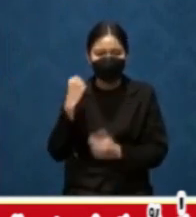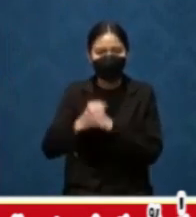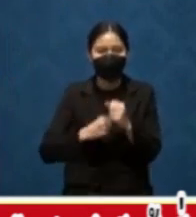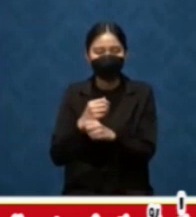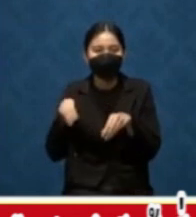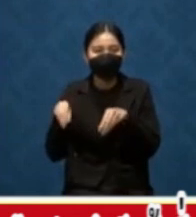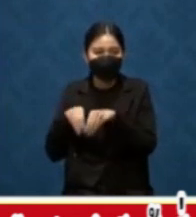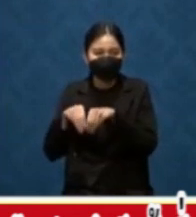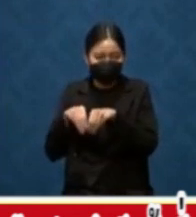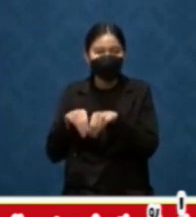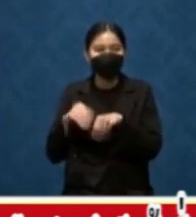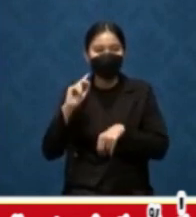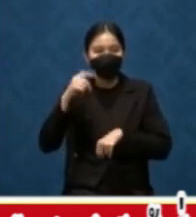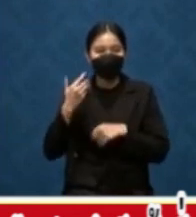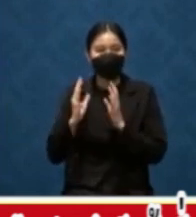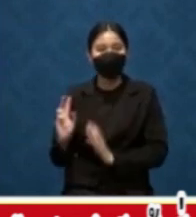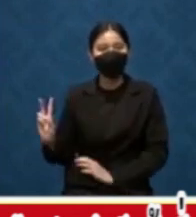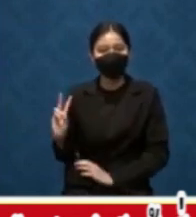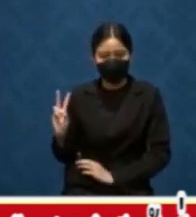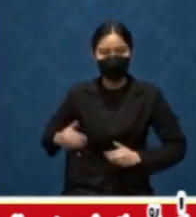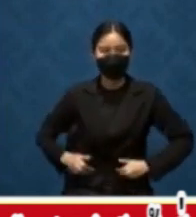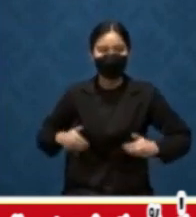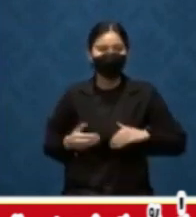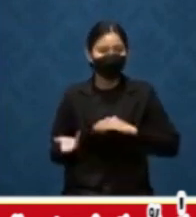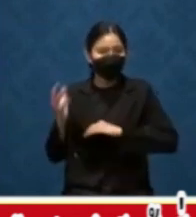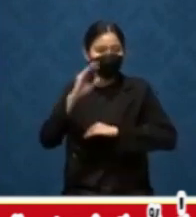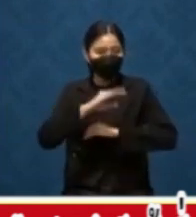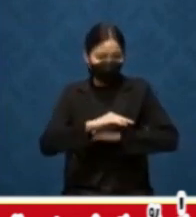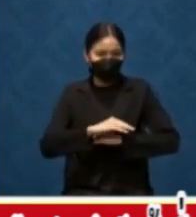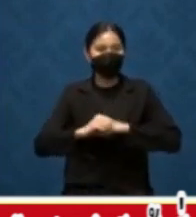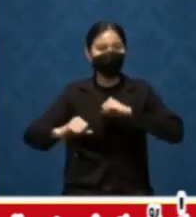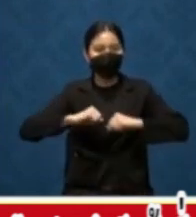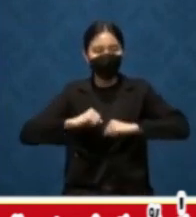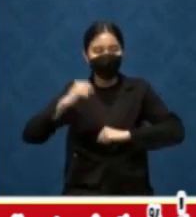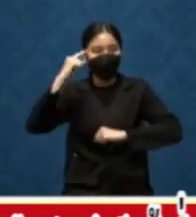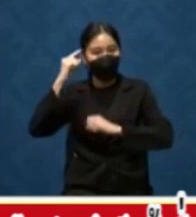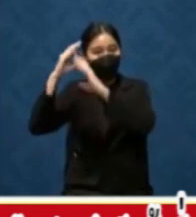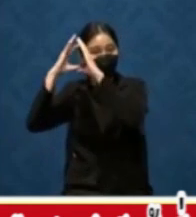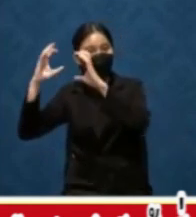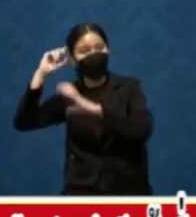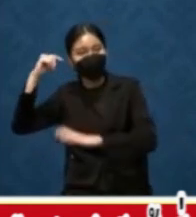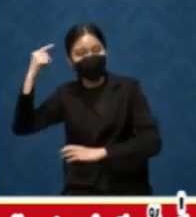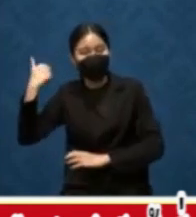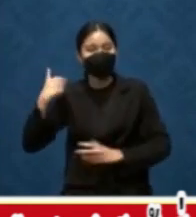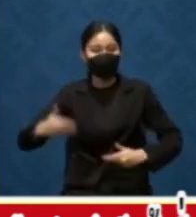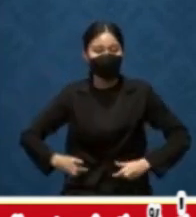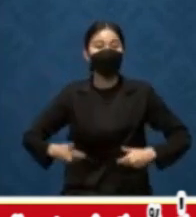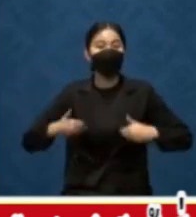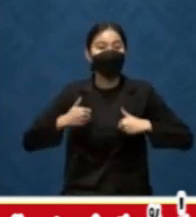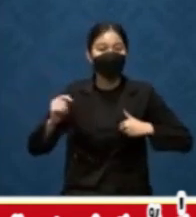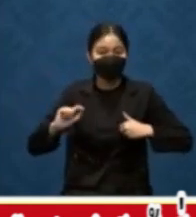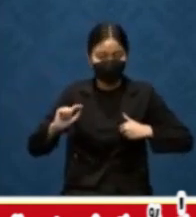ตะวันค่ะน้องทั้งสองคนจะมีวัยวิถีชีวิตของวัยหนุ่มสาวที่มีความฝันมีชีวิตที่